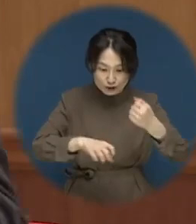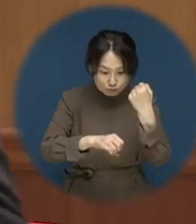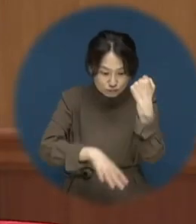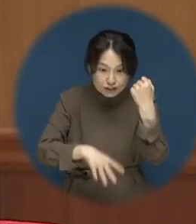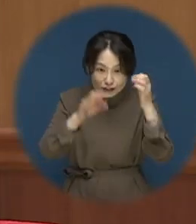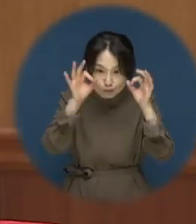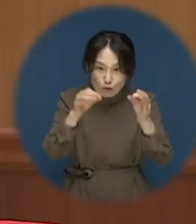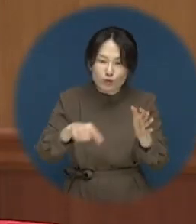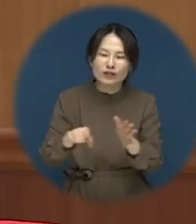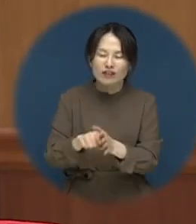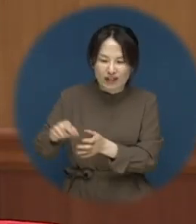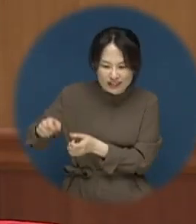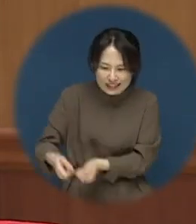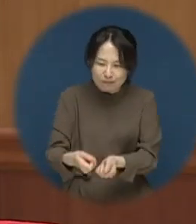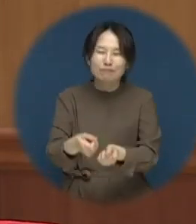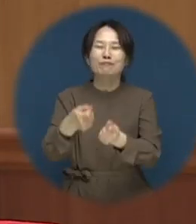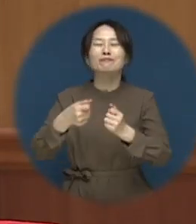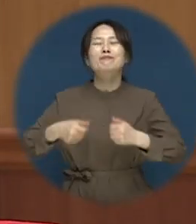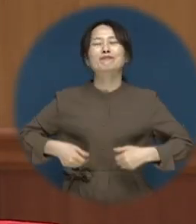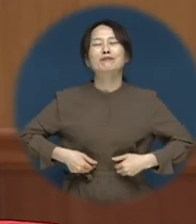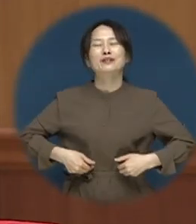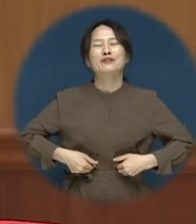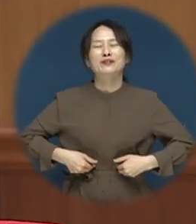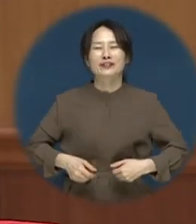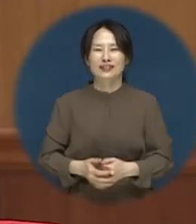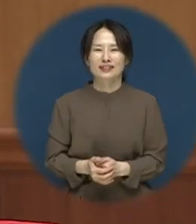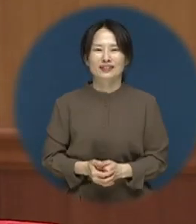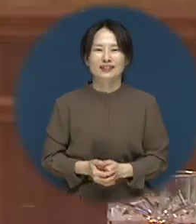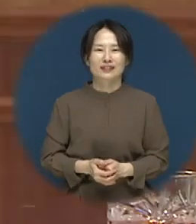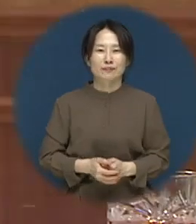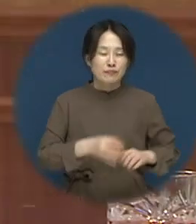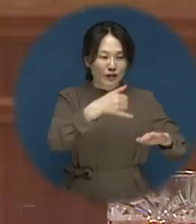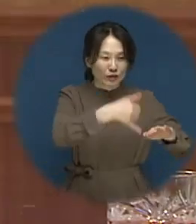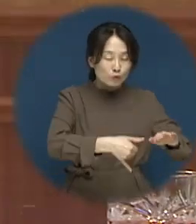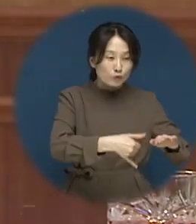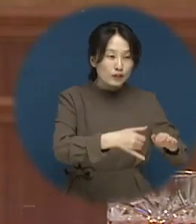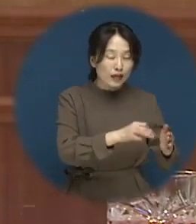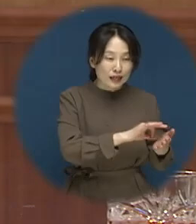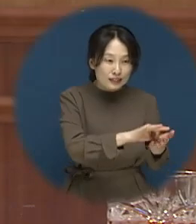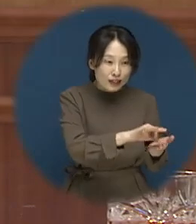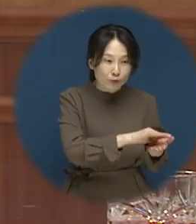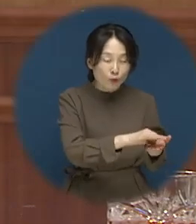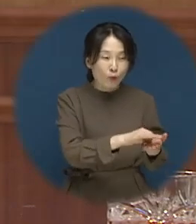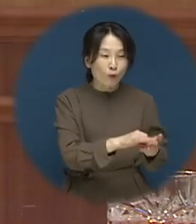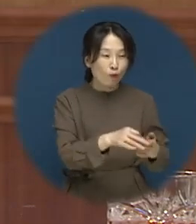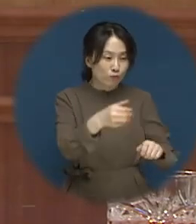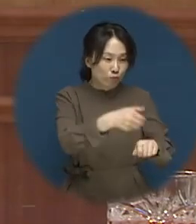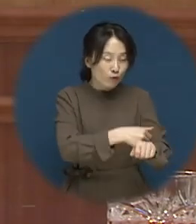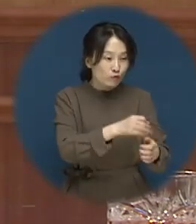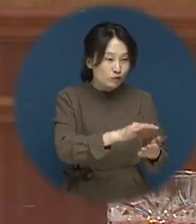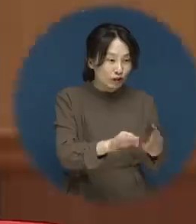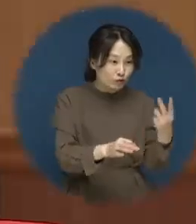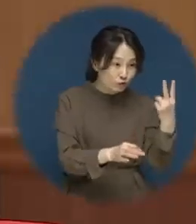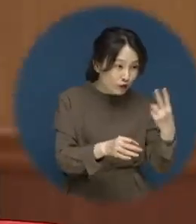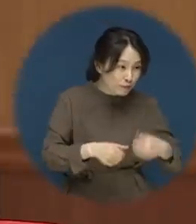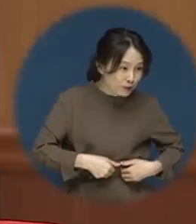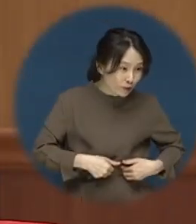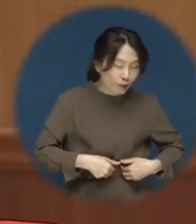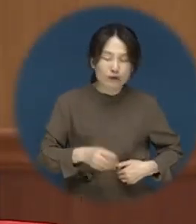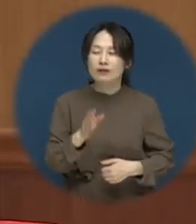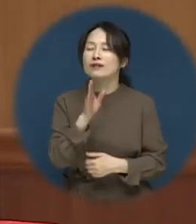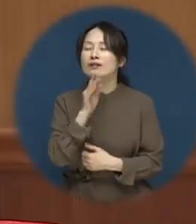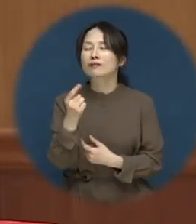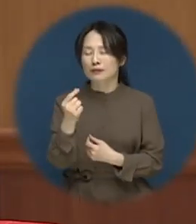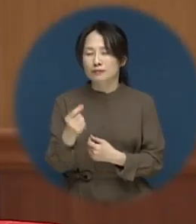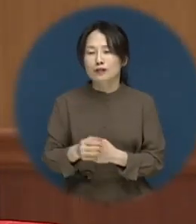괜히 이런 게 필요하죠. 농민용, 목수용 두 장비를 다 네. 필요로 한다. 그 이외에 또 진단 장비가